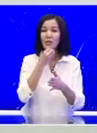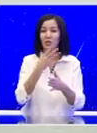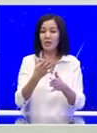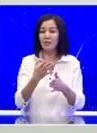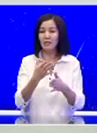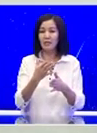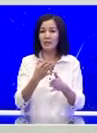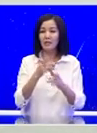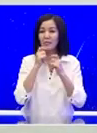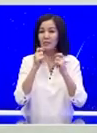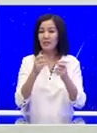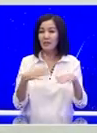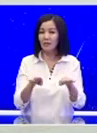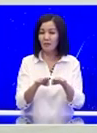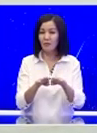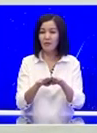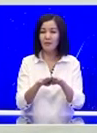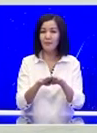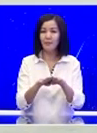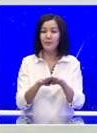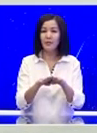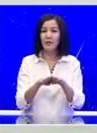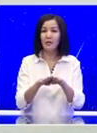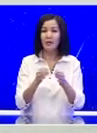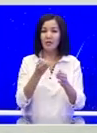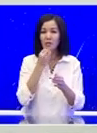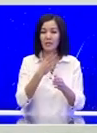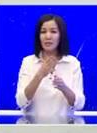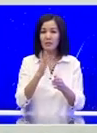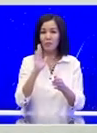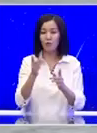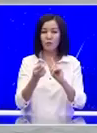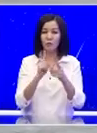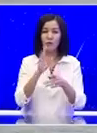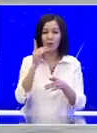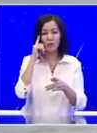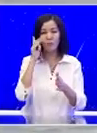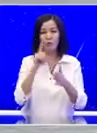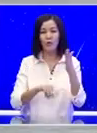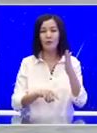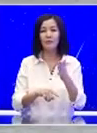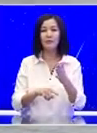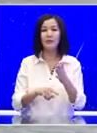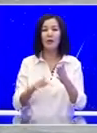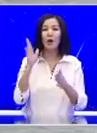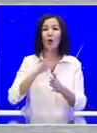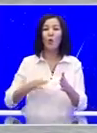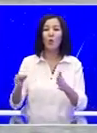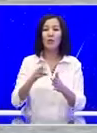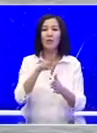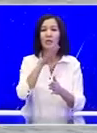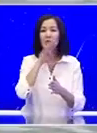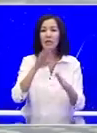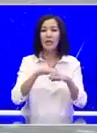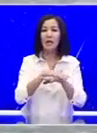нышаны, сондай жақсы бір құбылыс. Мұндай құбылыстан кейін жақсылық қалай өзгеретін шығар деп ойлаймын. Көгілдір көлдің көркін айналған аққуда текеліліктер